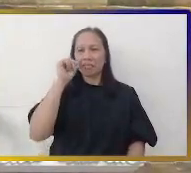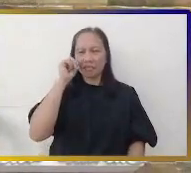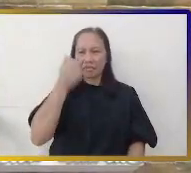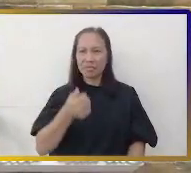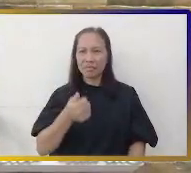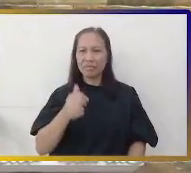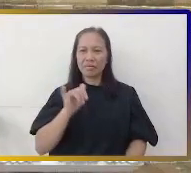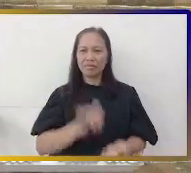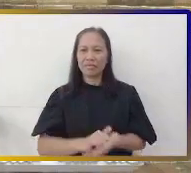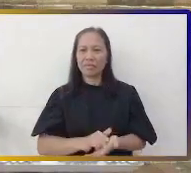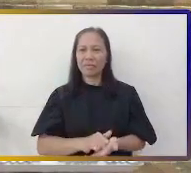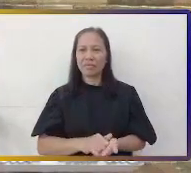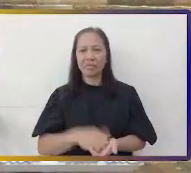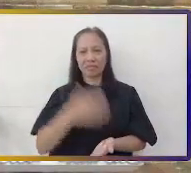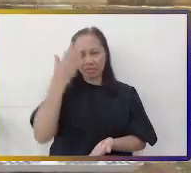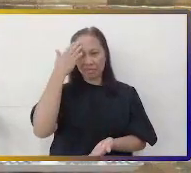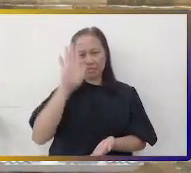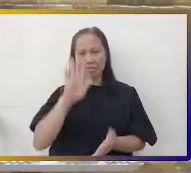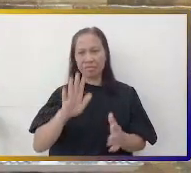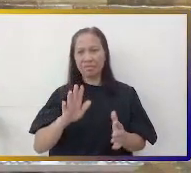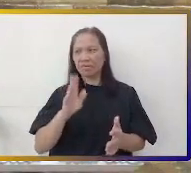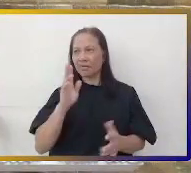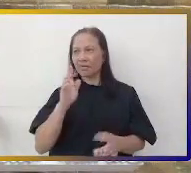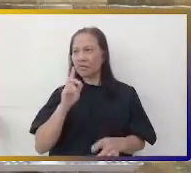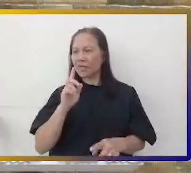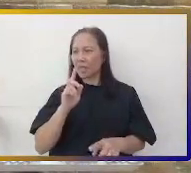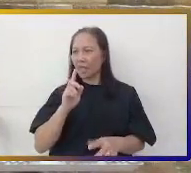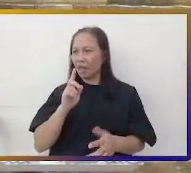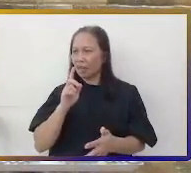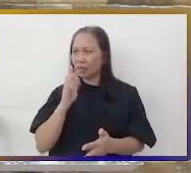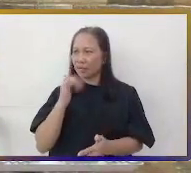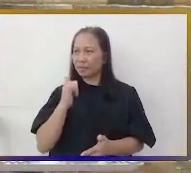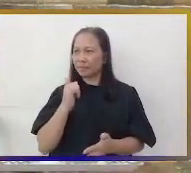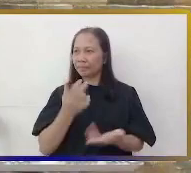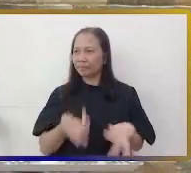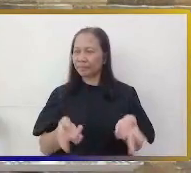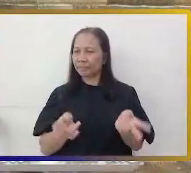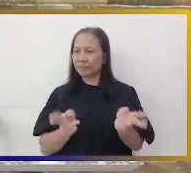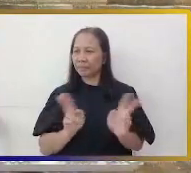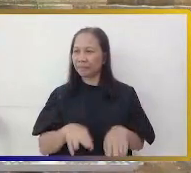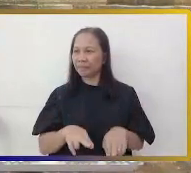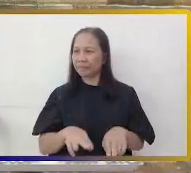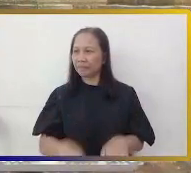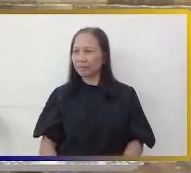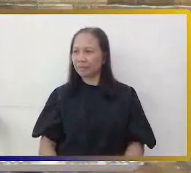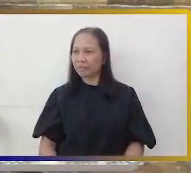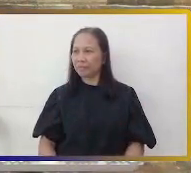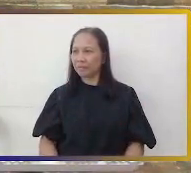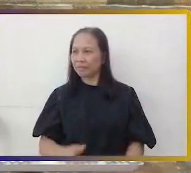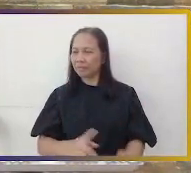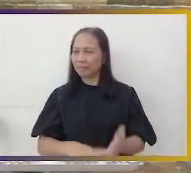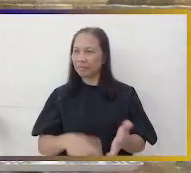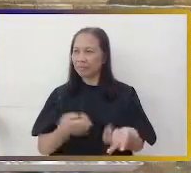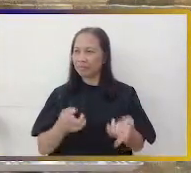mangyayari you see that ang ibig ko lang sabihin mga kapatid Ang Nais kong ipakita sa inyo dito na blessings na